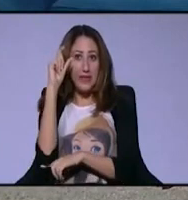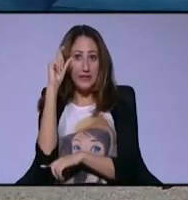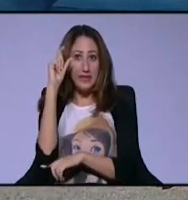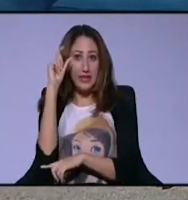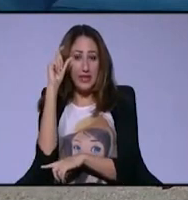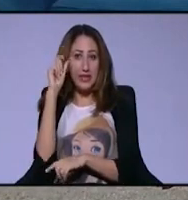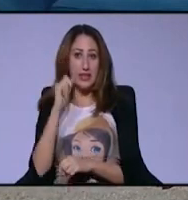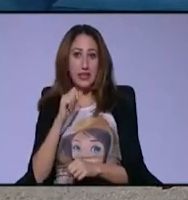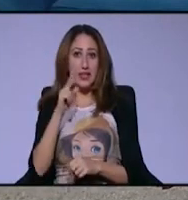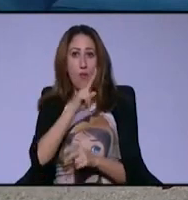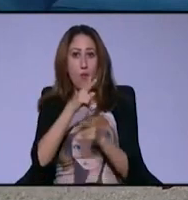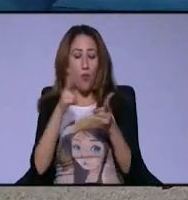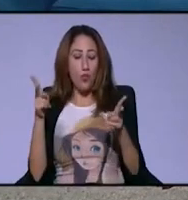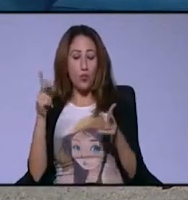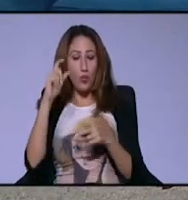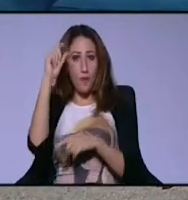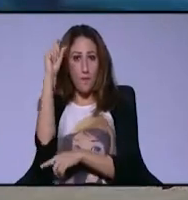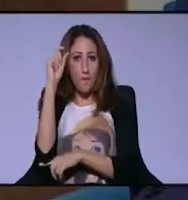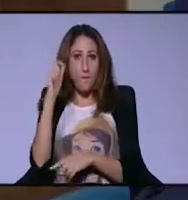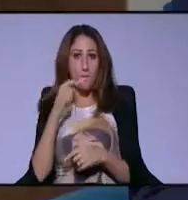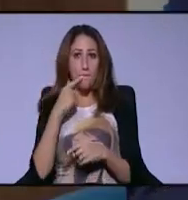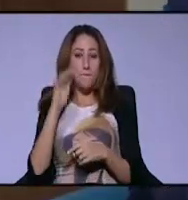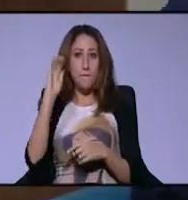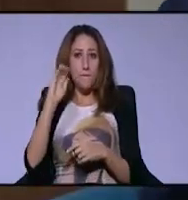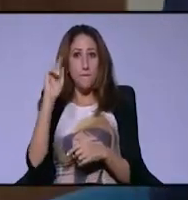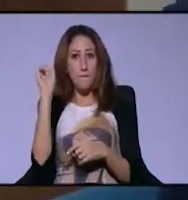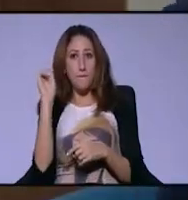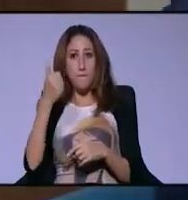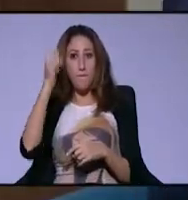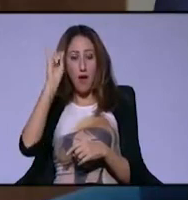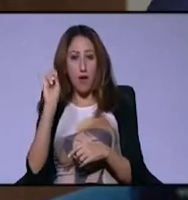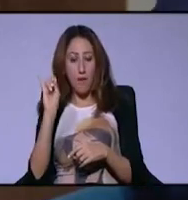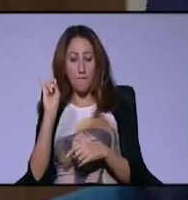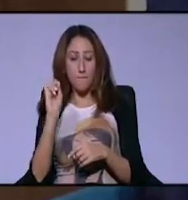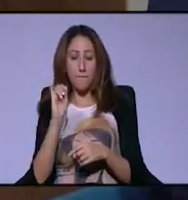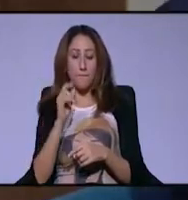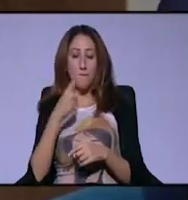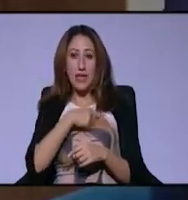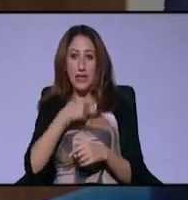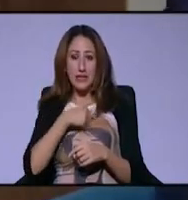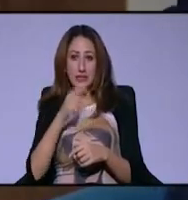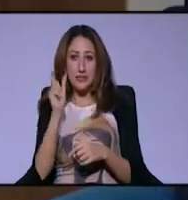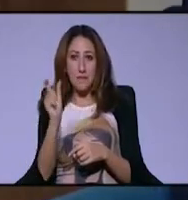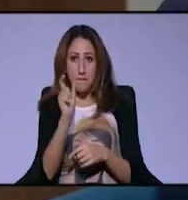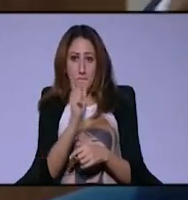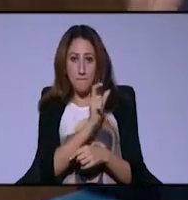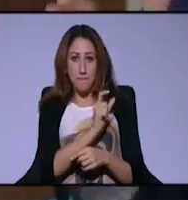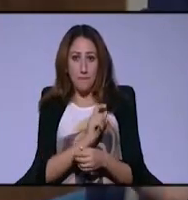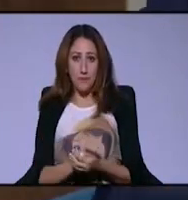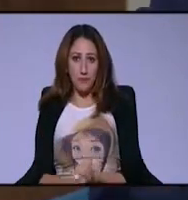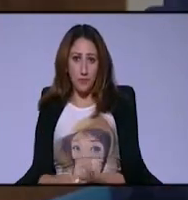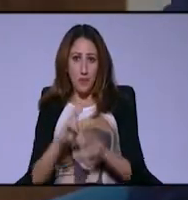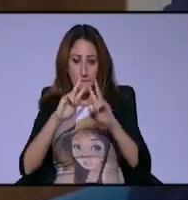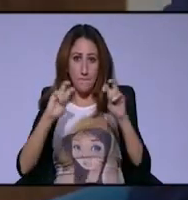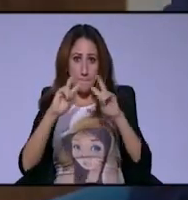مسجد الراية، زي مسجد بني حرام. ومن خلال الـ يعني البحث